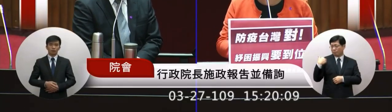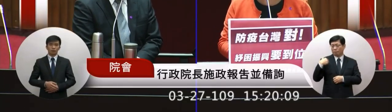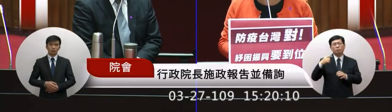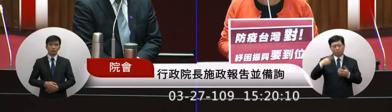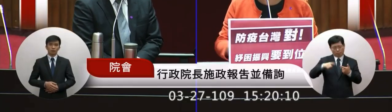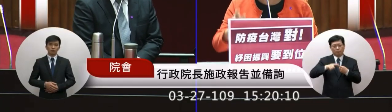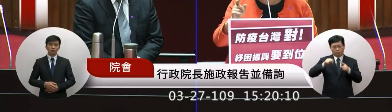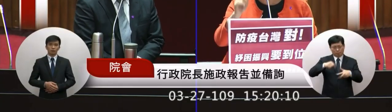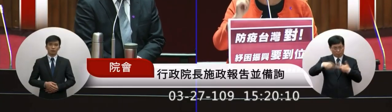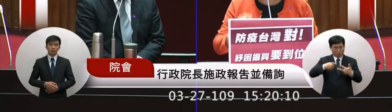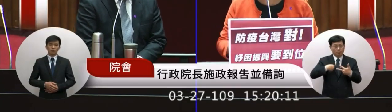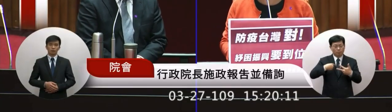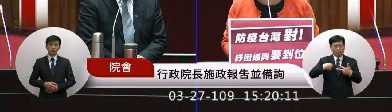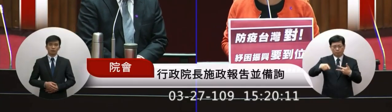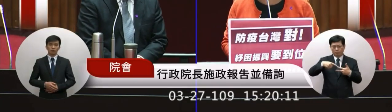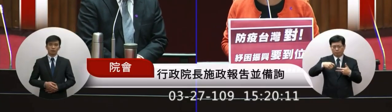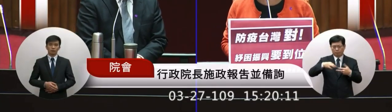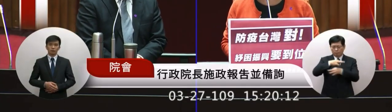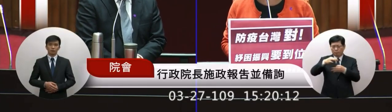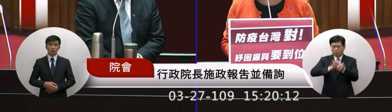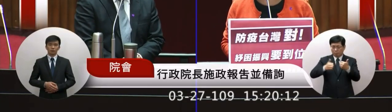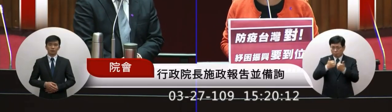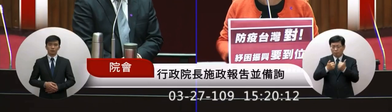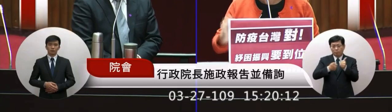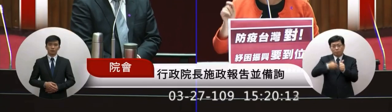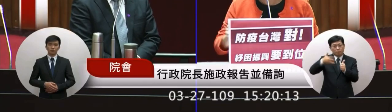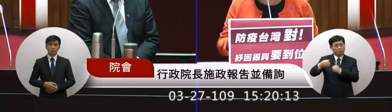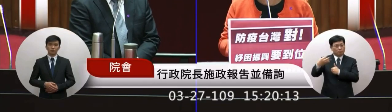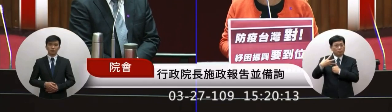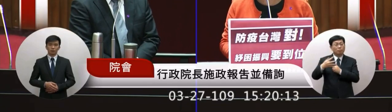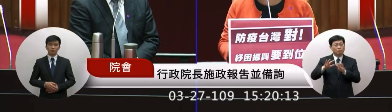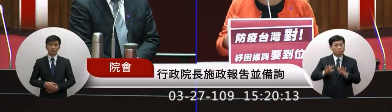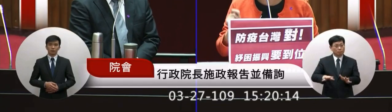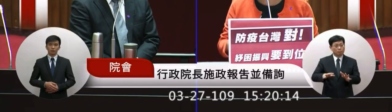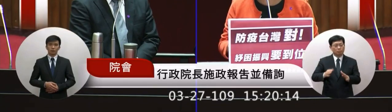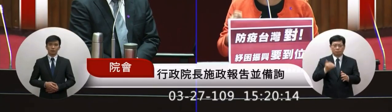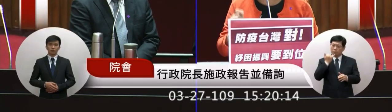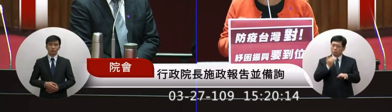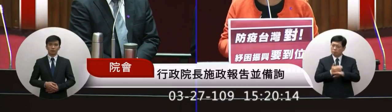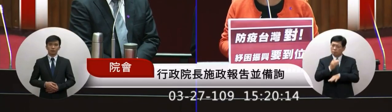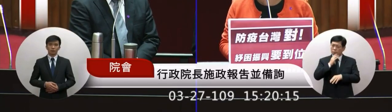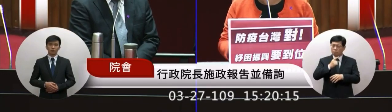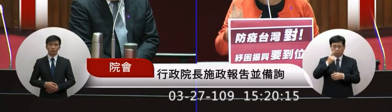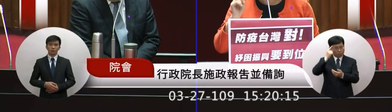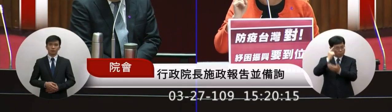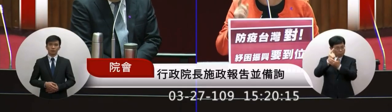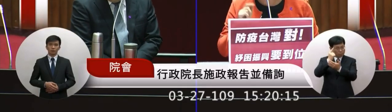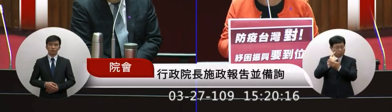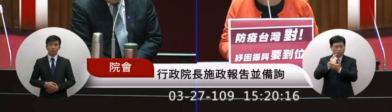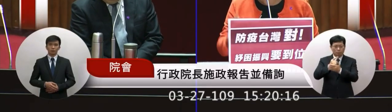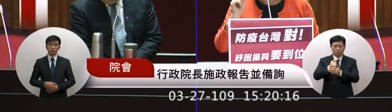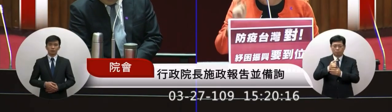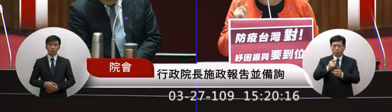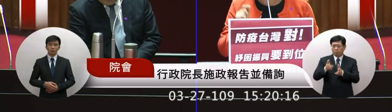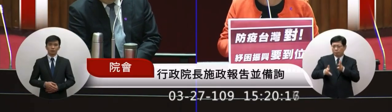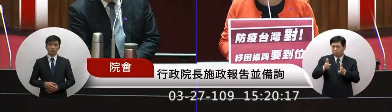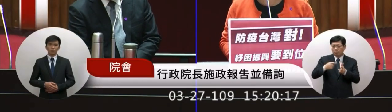这个礼拜，对不起，我到经济委员会的时候，你的次长告诉我们，我们现在已经可以达到每日生